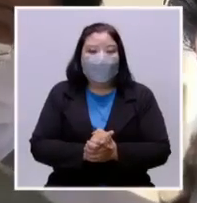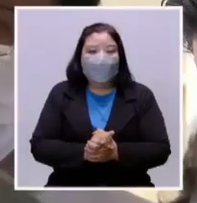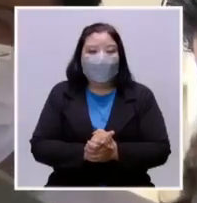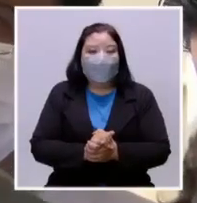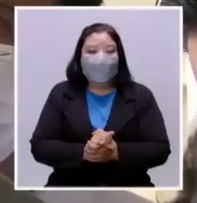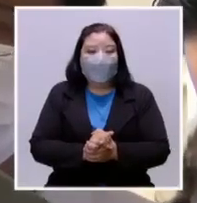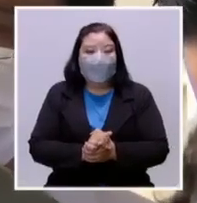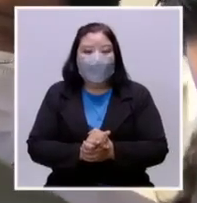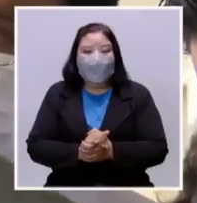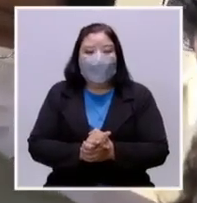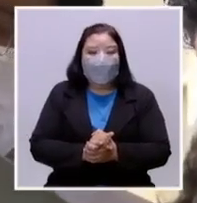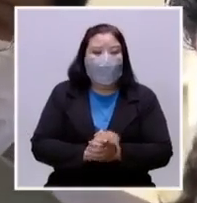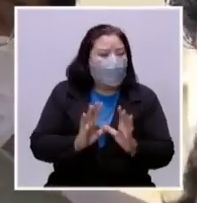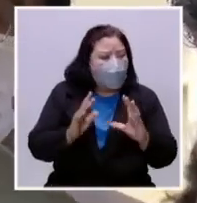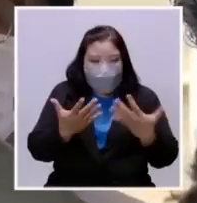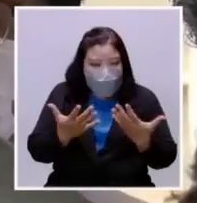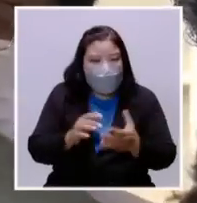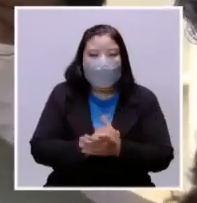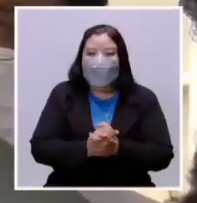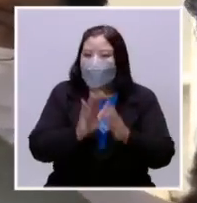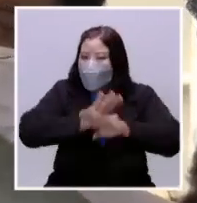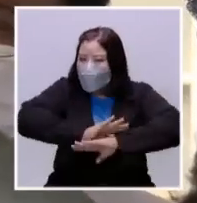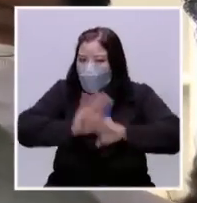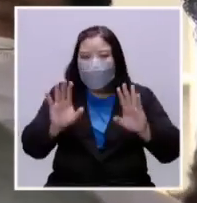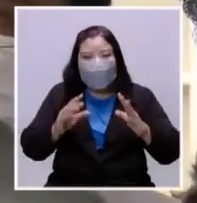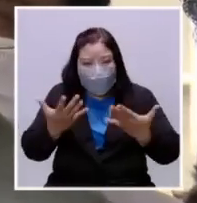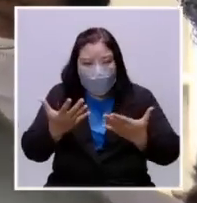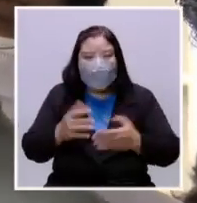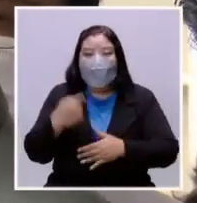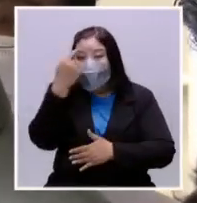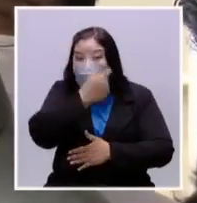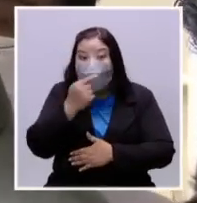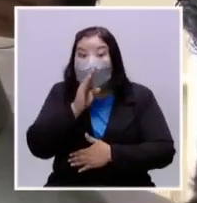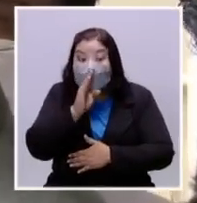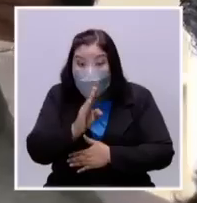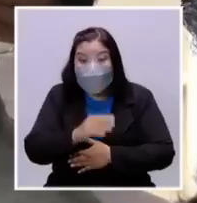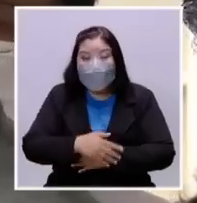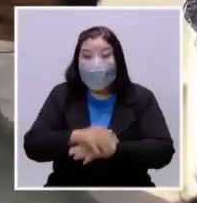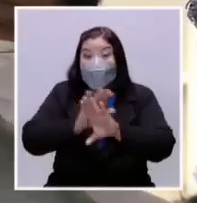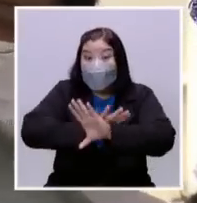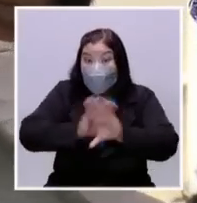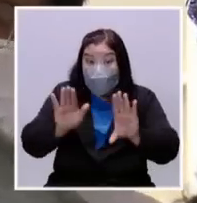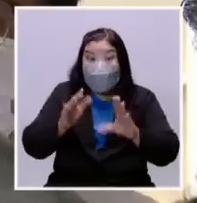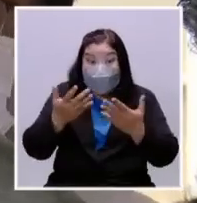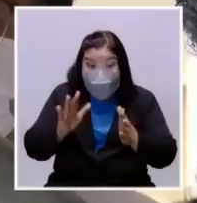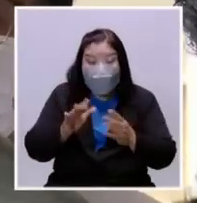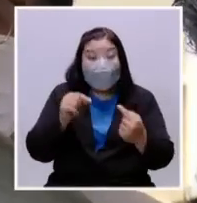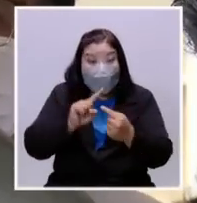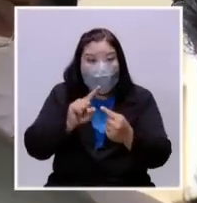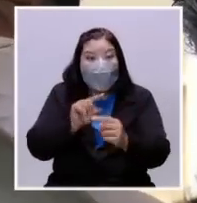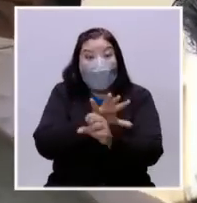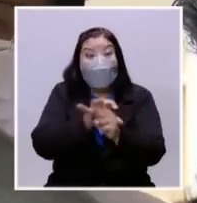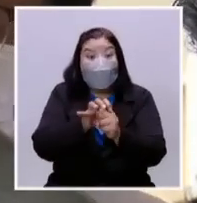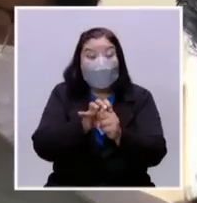ไม่ได้เป็นการยกเลิกยูเซปเป็นอันขาดนะครับคนที่พูดคำว่ายูเซปยกเลิกโควิดเนี่ย